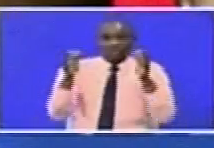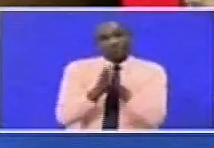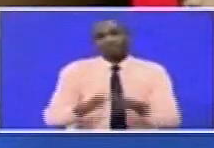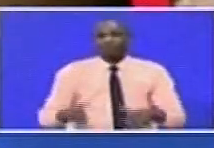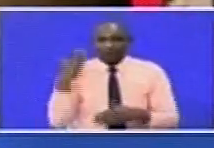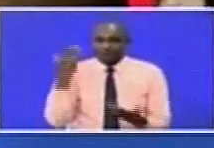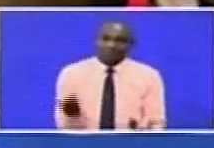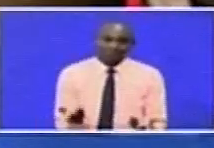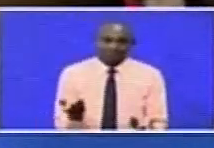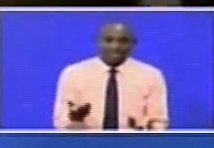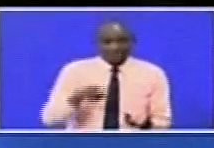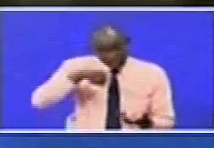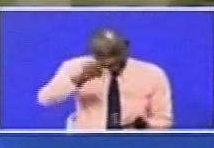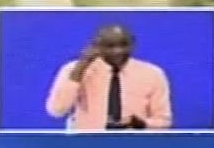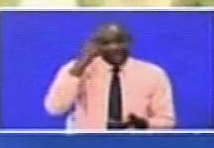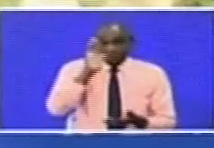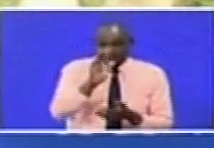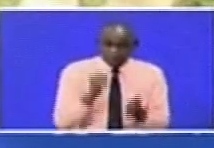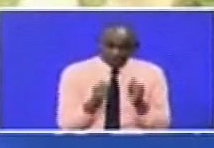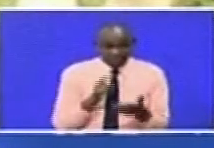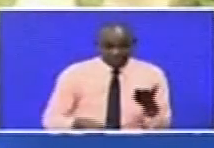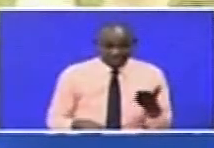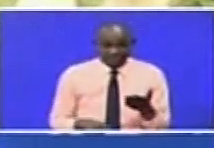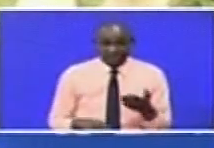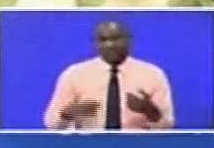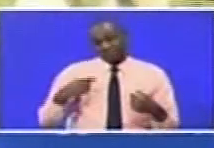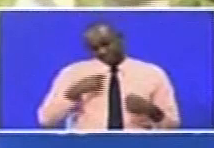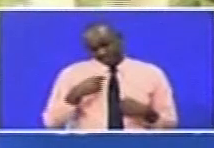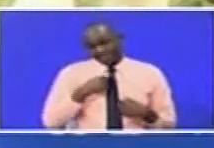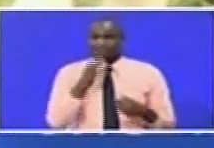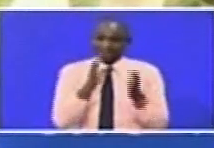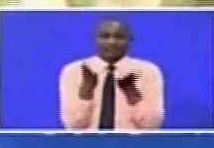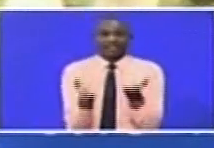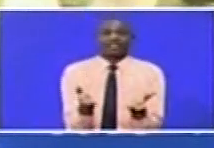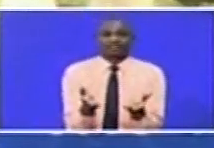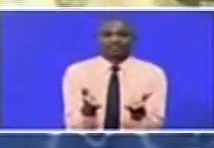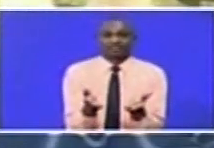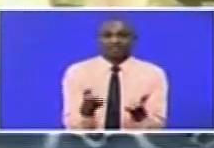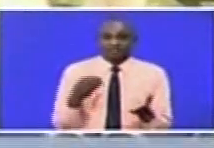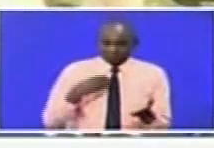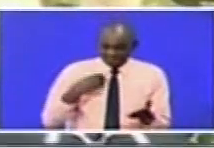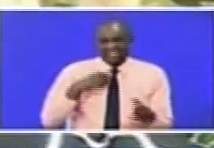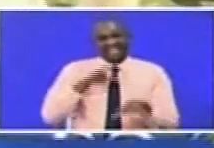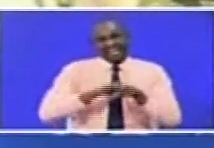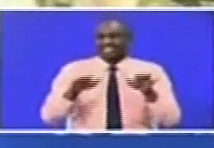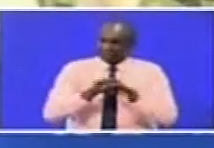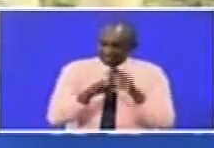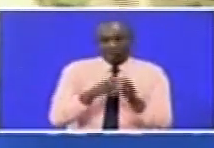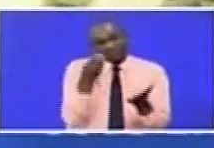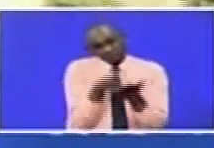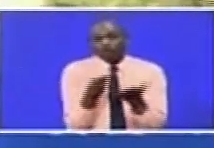Na mipango yako ni ipi baba? Jenga tu nyumba hiyo plot yangu na hapa nyumbani basi. Nimebaki nitawacha tu kwenye kibaki